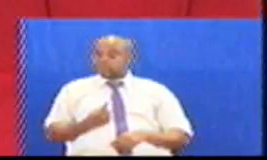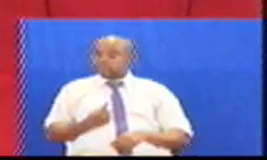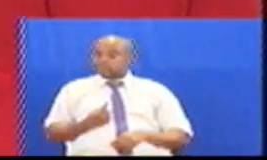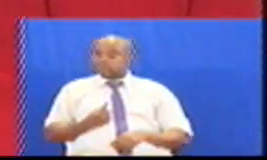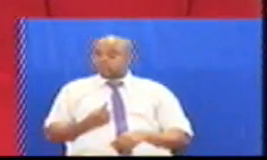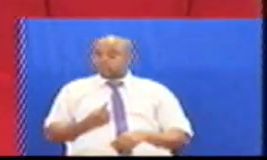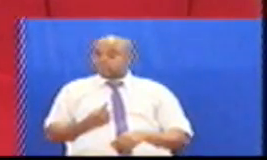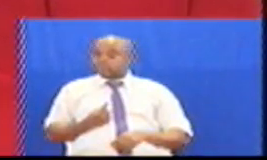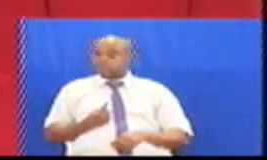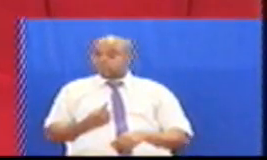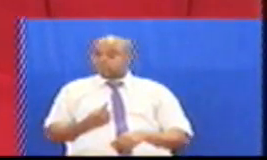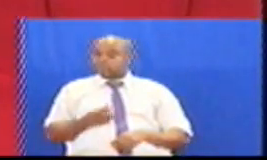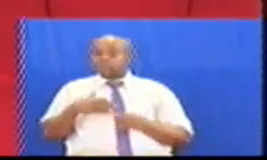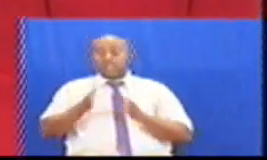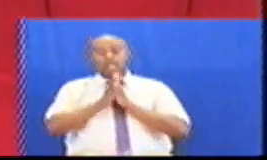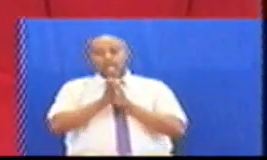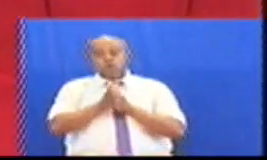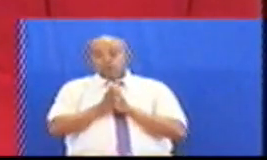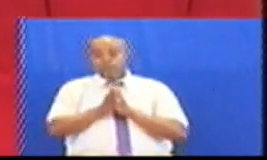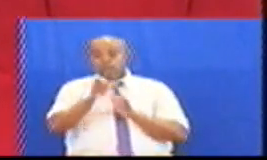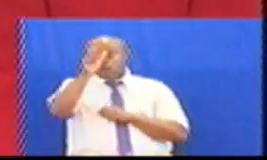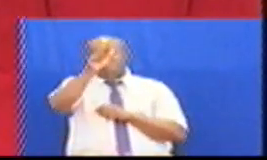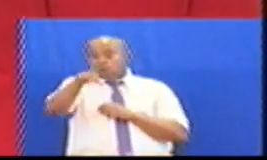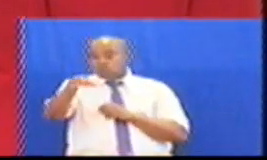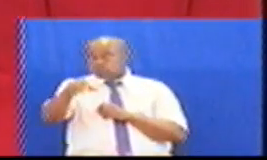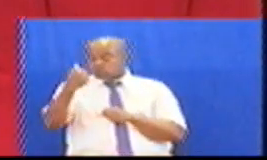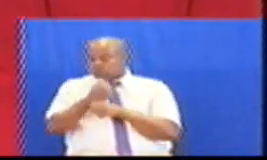kwamba anawaomba wanaofanya upelelezi